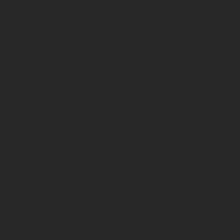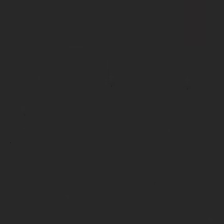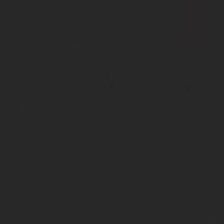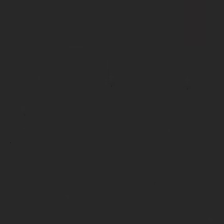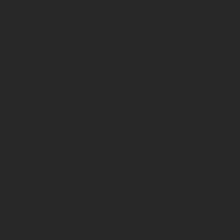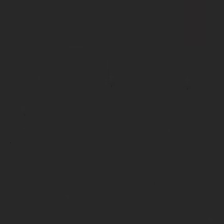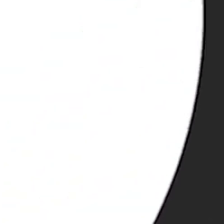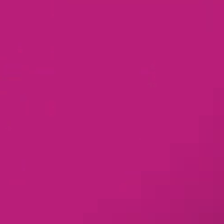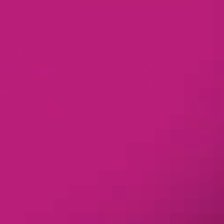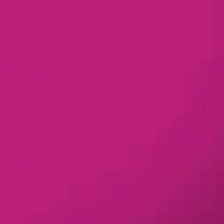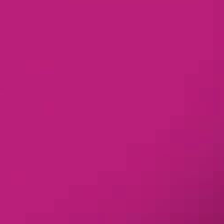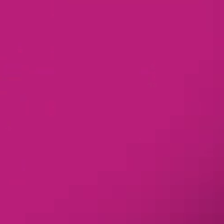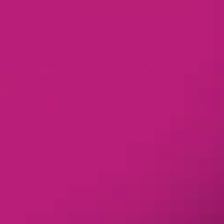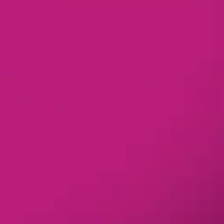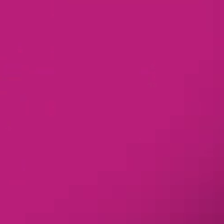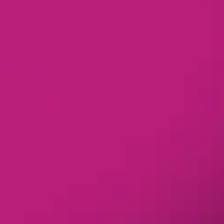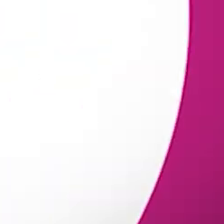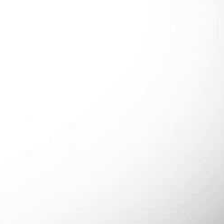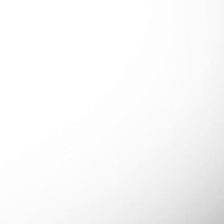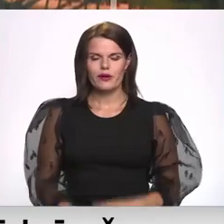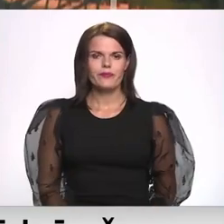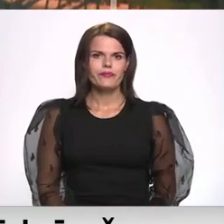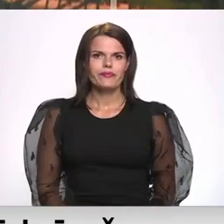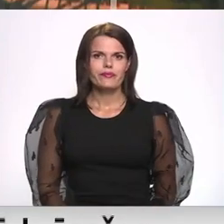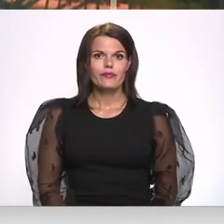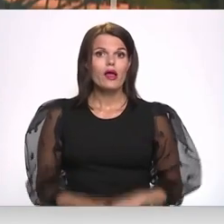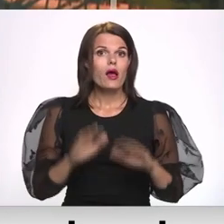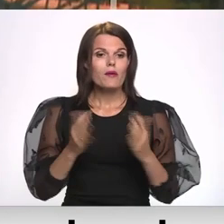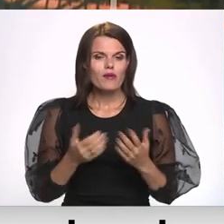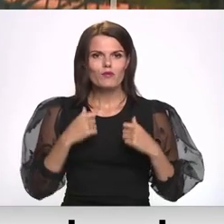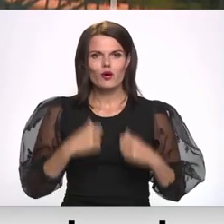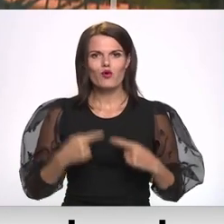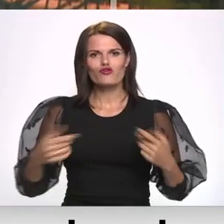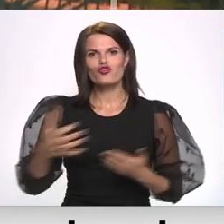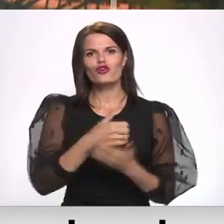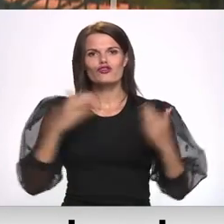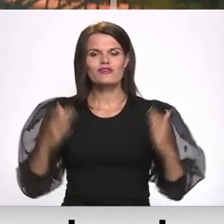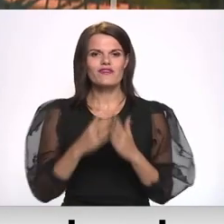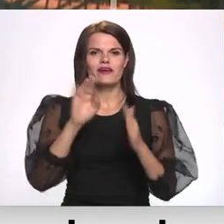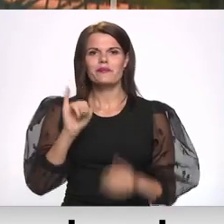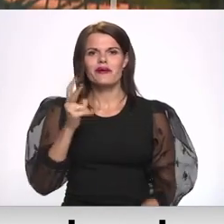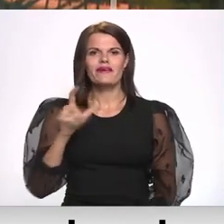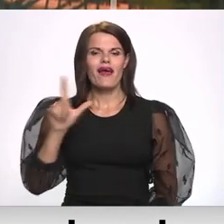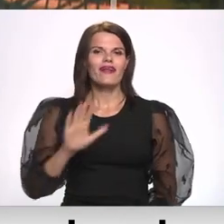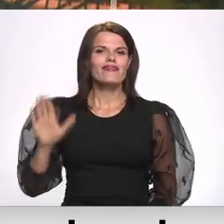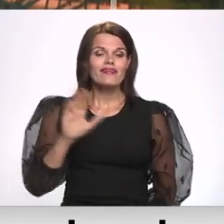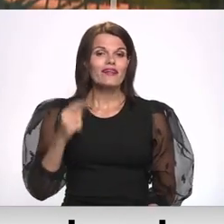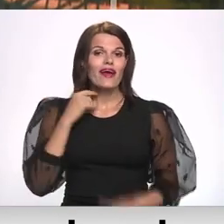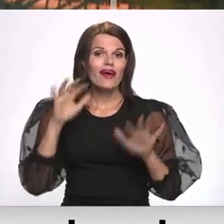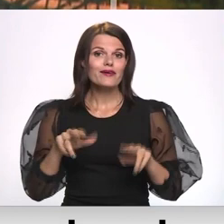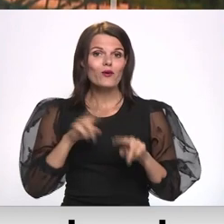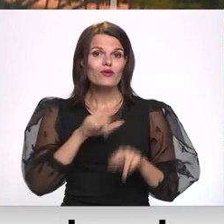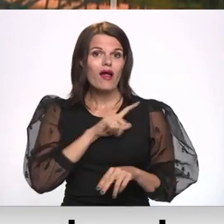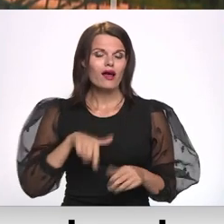Re, viss ēters ir te! Bet par godu ražas svētkiem, Miķeļdienā ir Rīgā un citviet Latvijā šodien